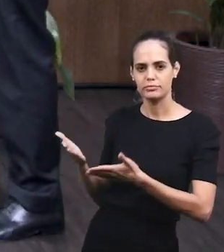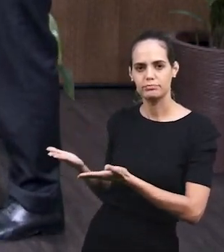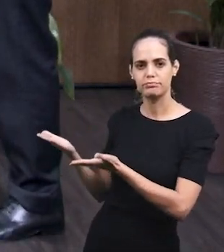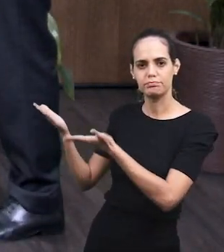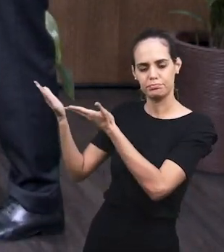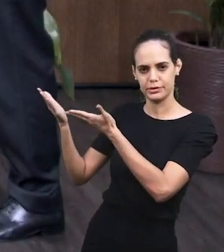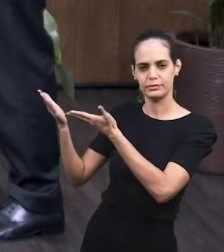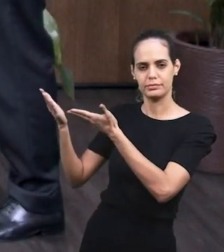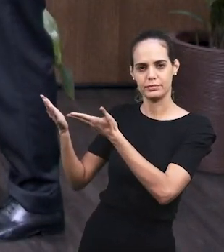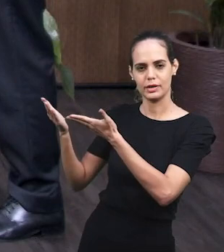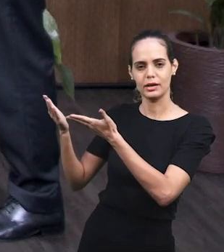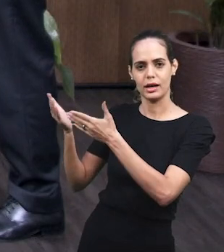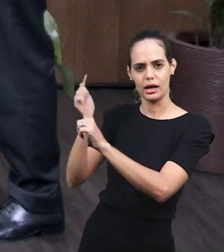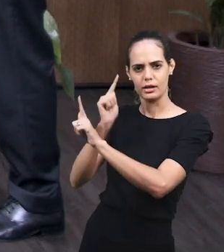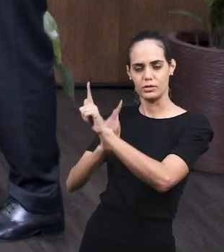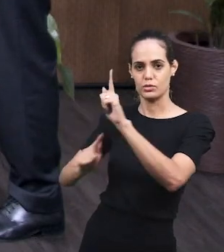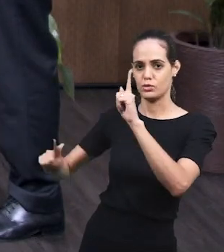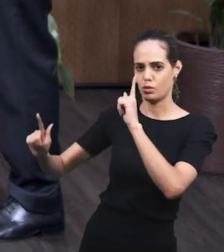mais avant, Daniel.